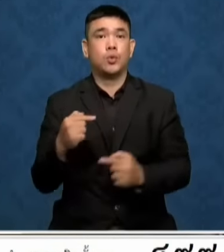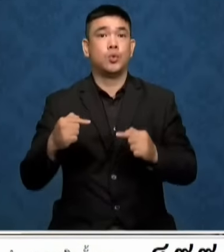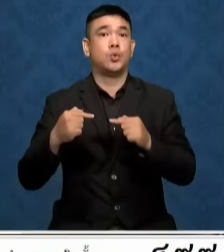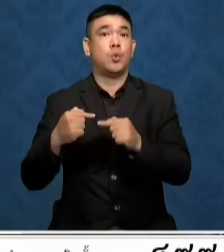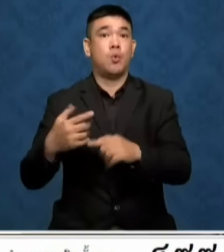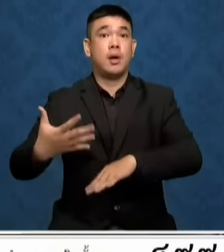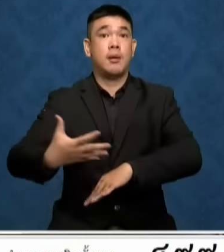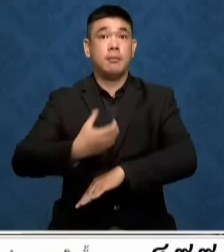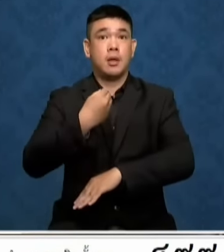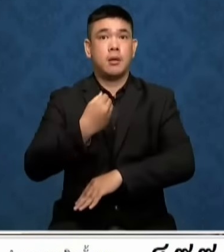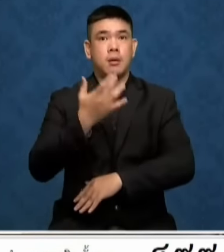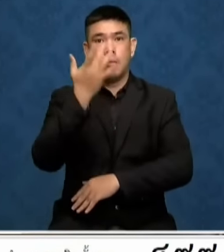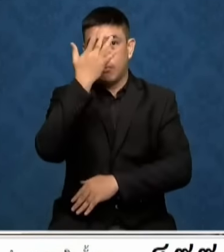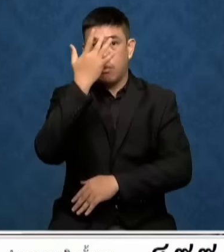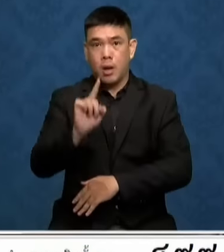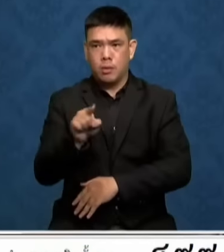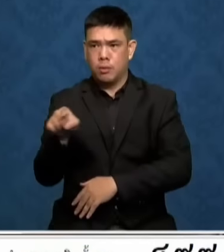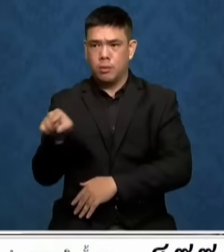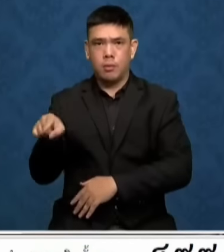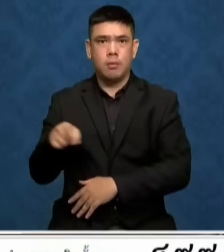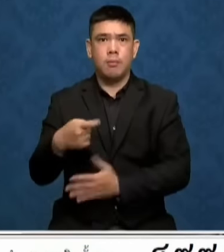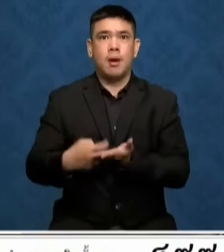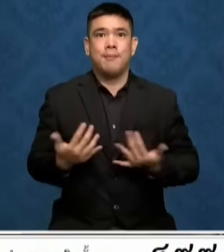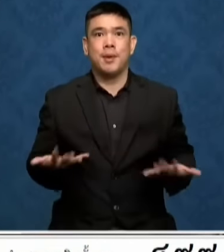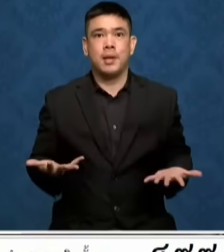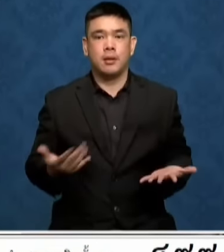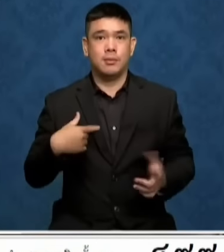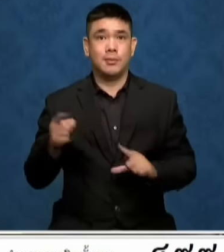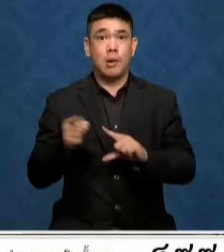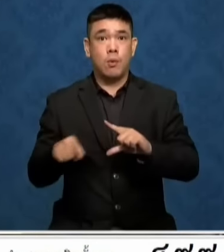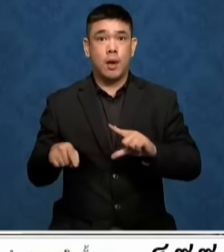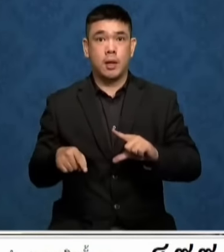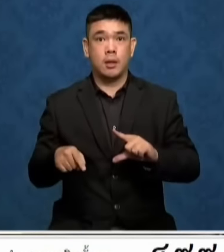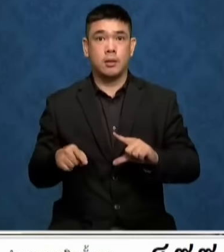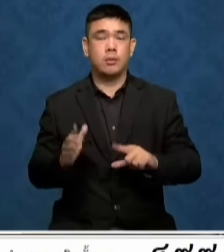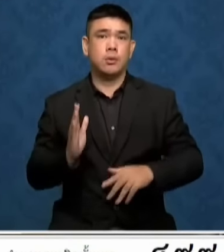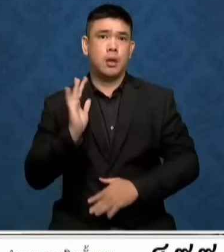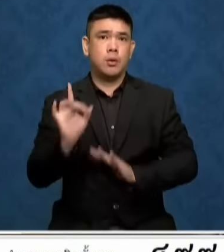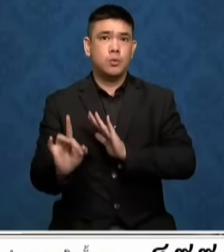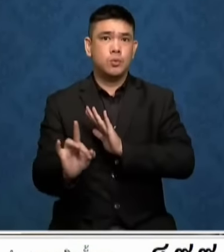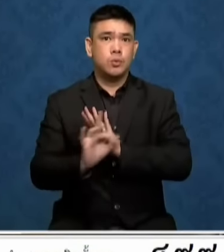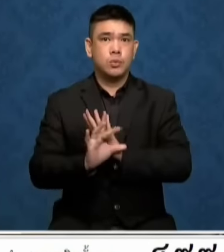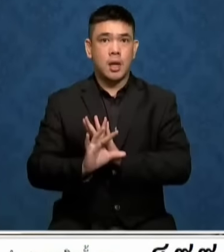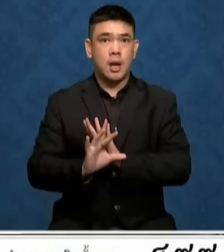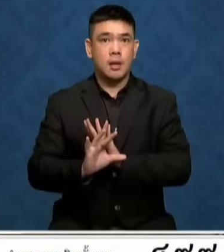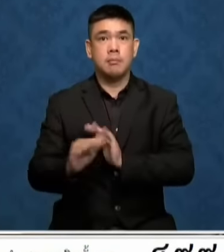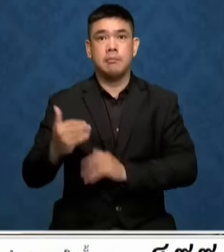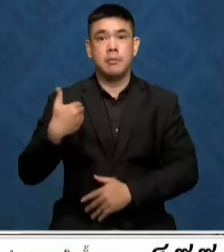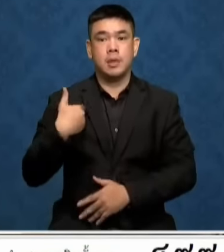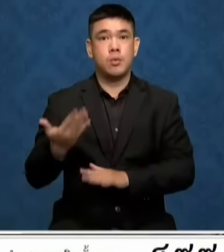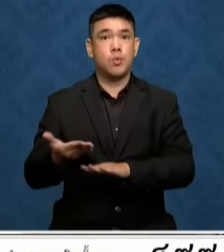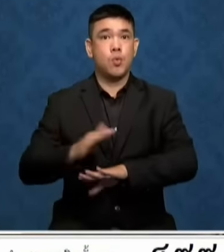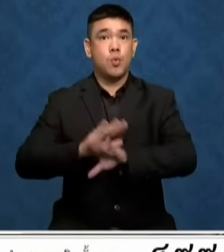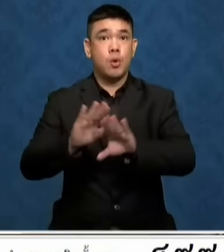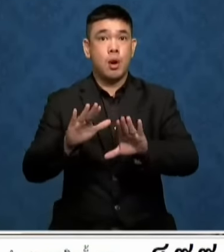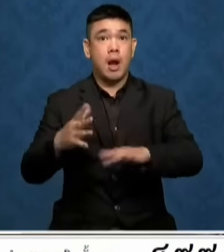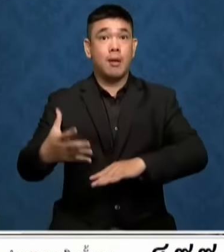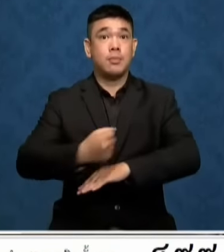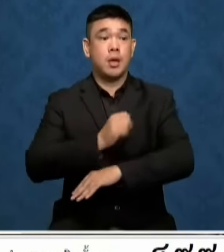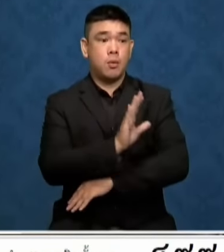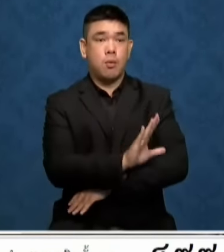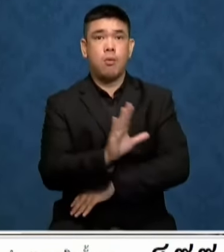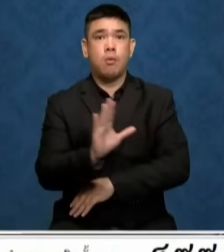การเมืองเพราะไม่มีอะไรรับประกันนะคะว่าพรรคก้าวไกลจะเป็นพรรคสุดท้ายที่อาจถูกยุบโดยอำนา